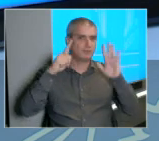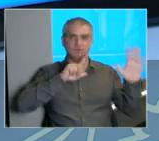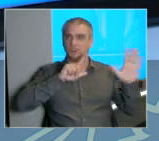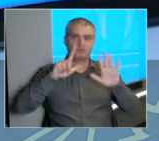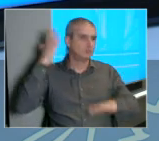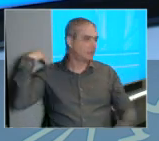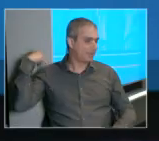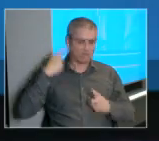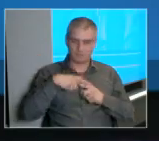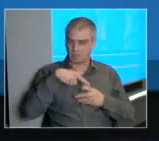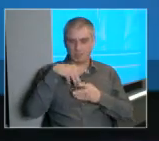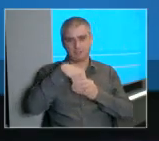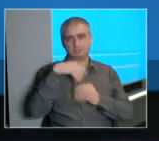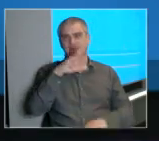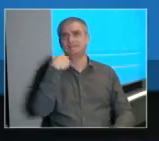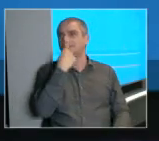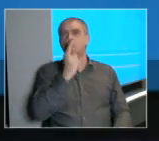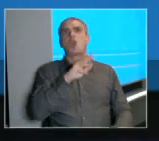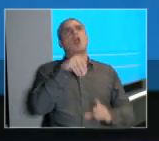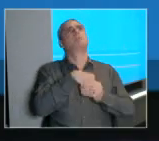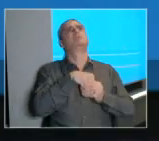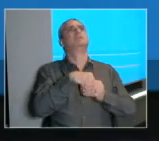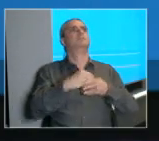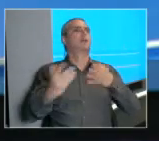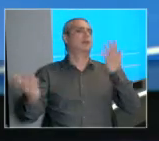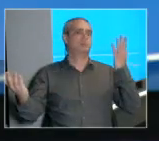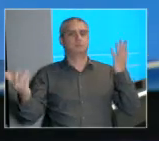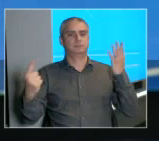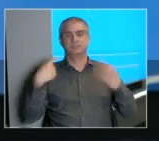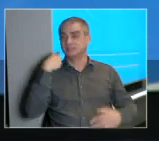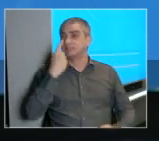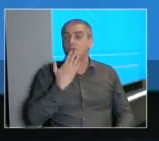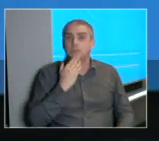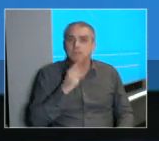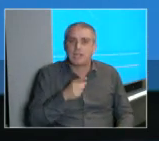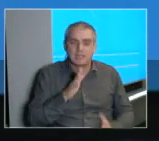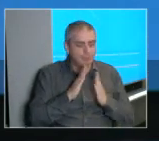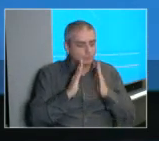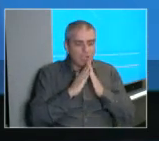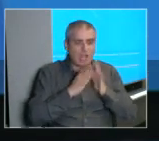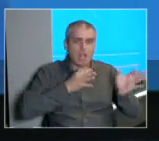כי הצבעה זה דבר זהותי, אתה לא מצביע לפי, והזהות הישראלית, הפריפריאלית, היא באופן